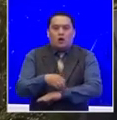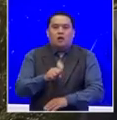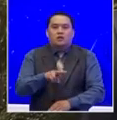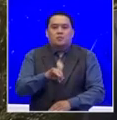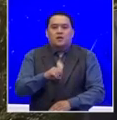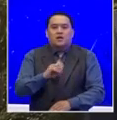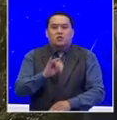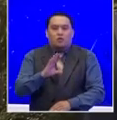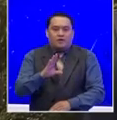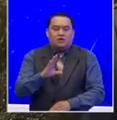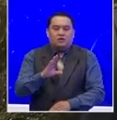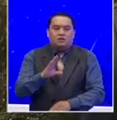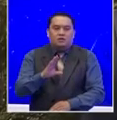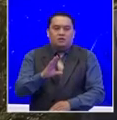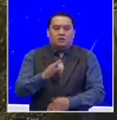Алдабергенова, Шахворостова и так далее.